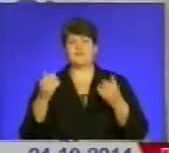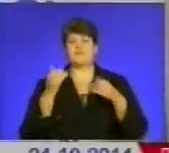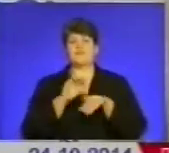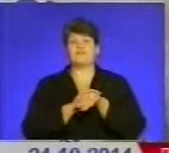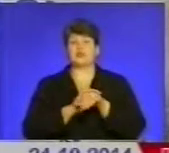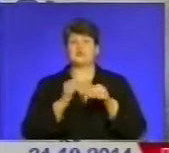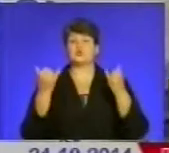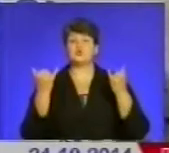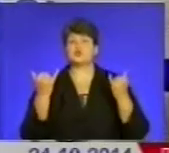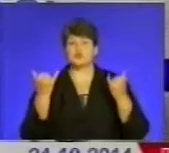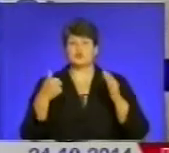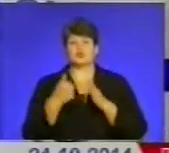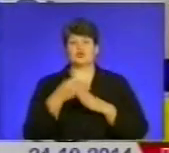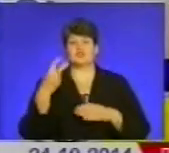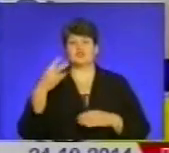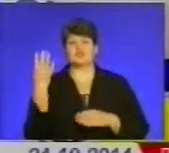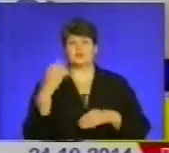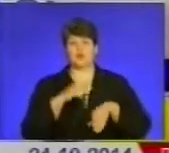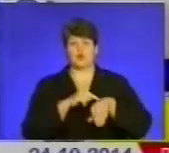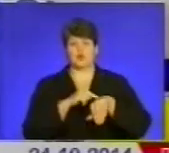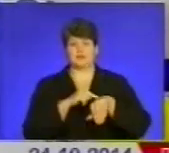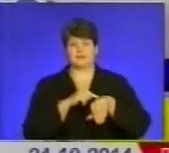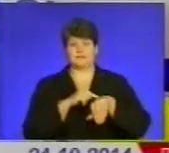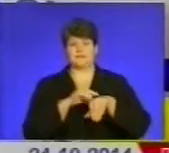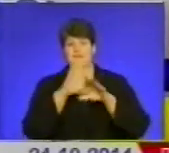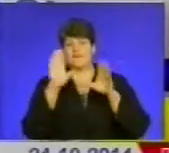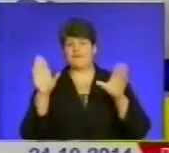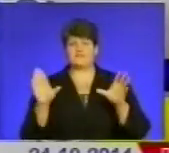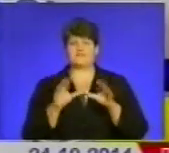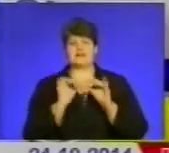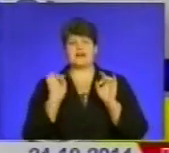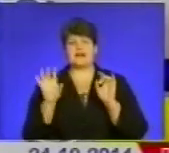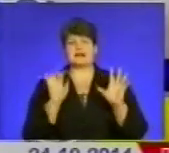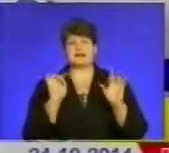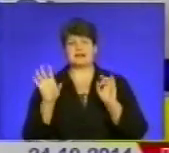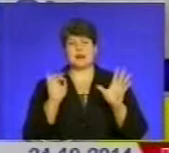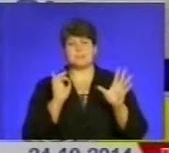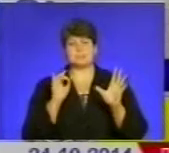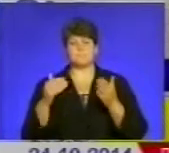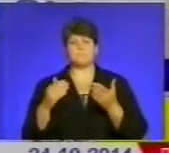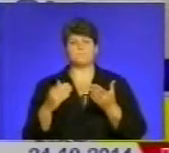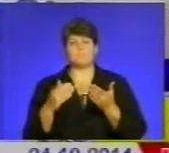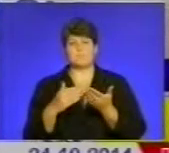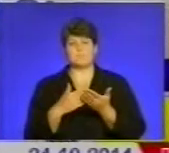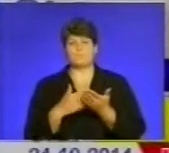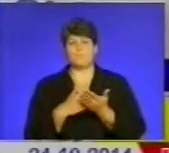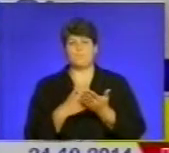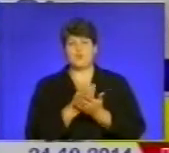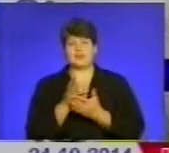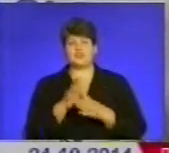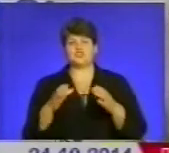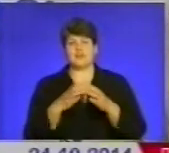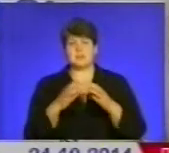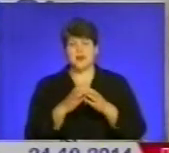сьогодні до 24-ї години вся реклама політичних партій, кандидатів в народні депутати